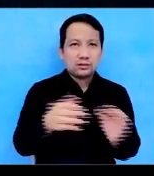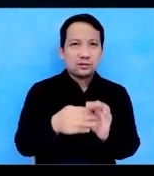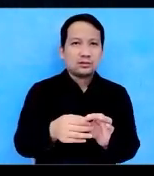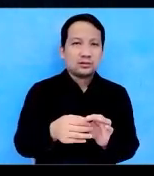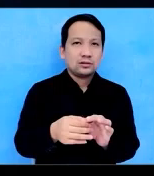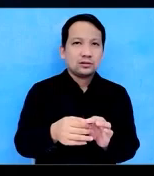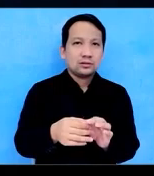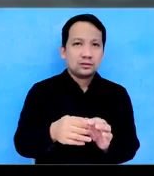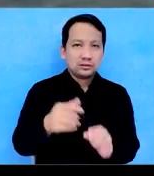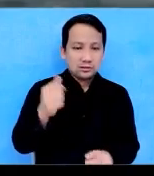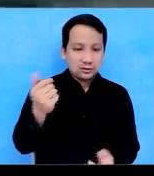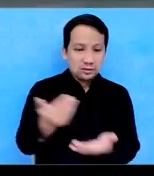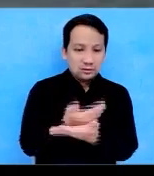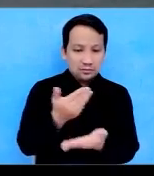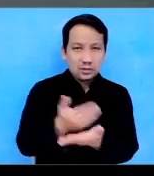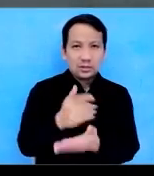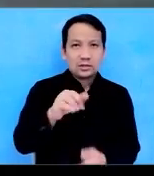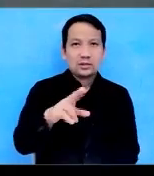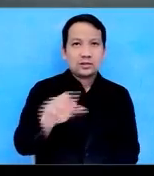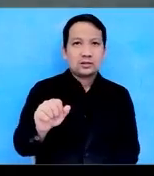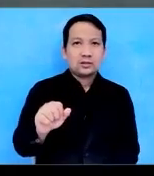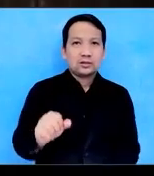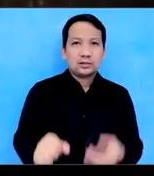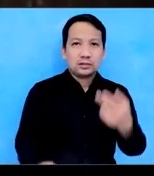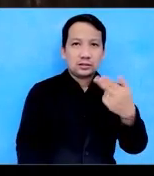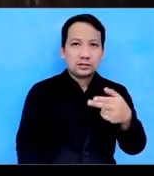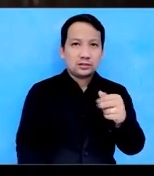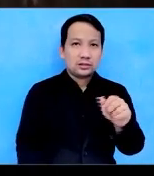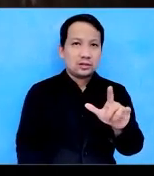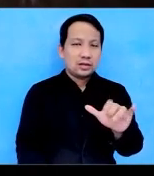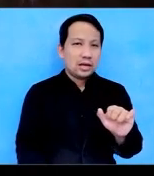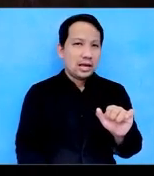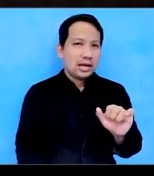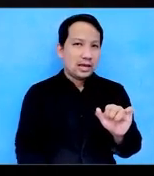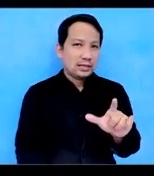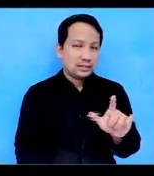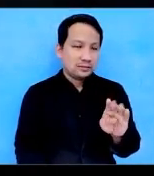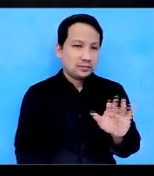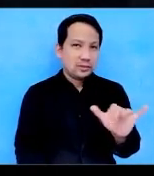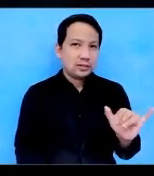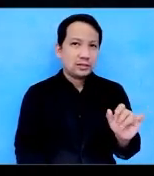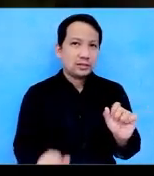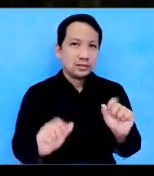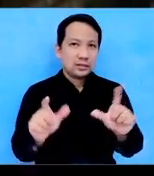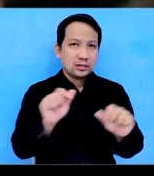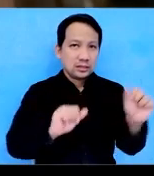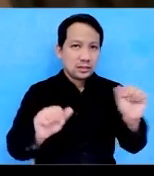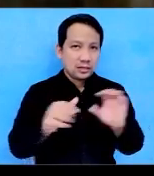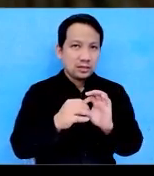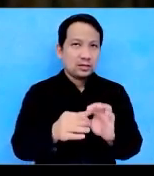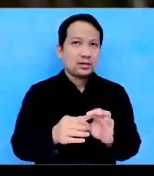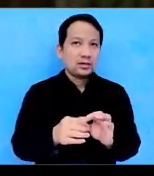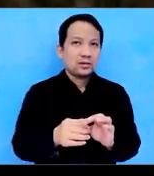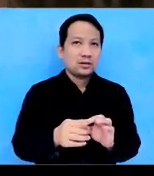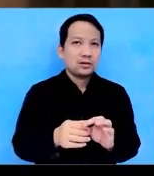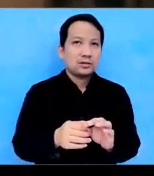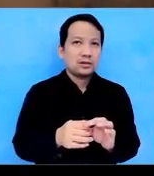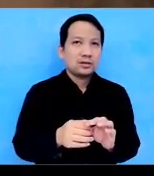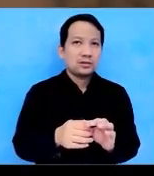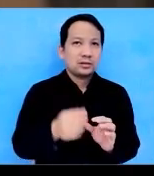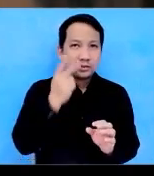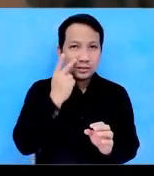Ariel ng bagong henerasyon na si Halle Bailey. Pinasilip na rin ang live-action version ng mga sikat na Little